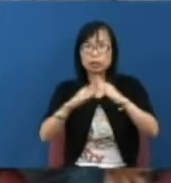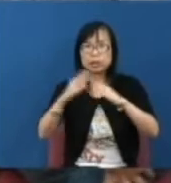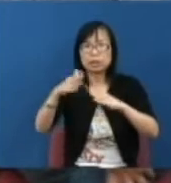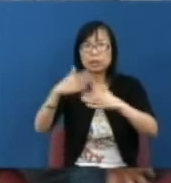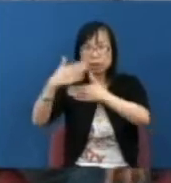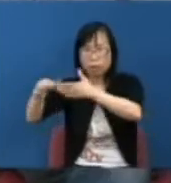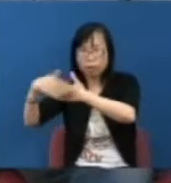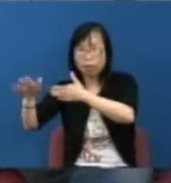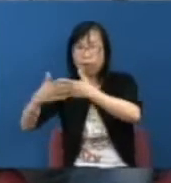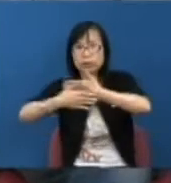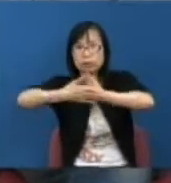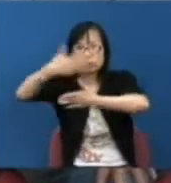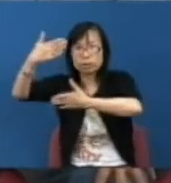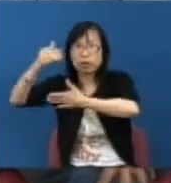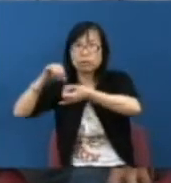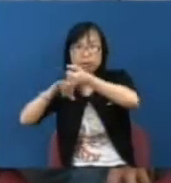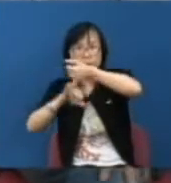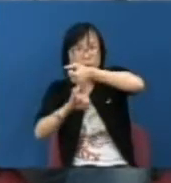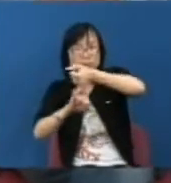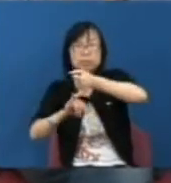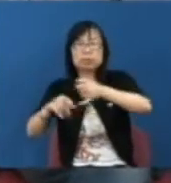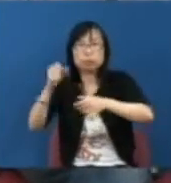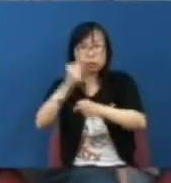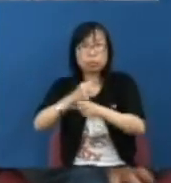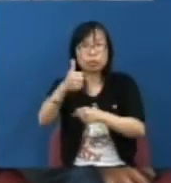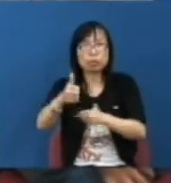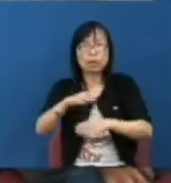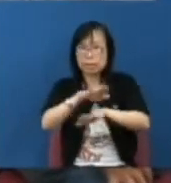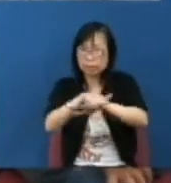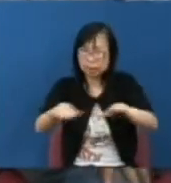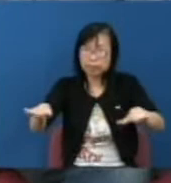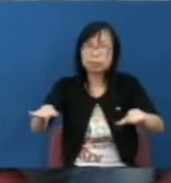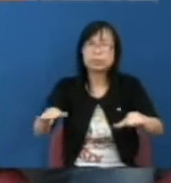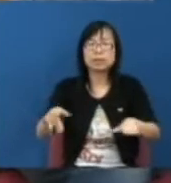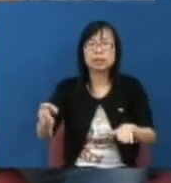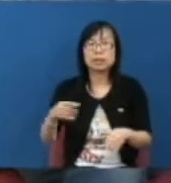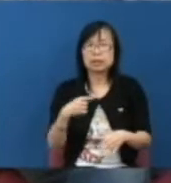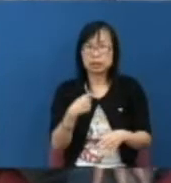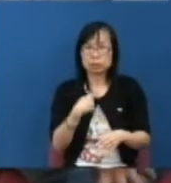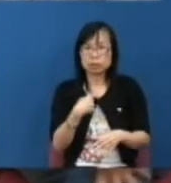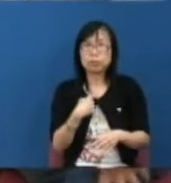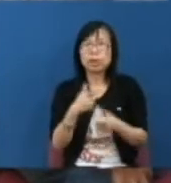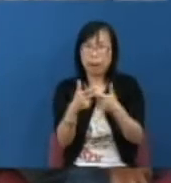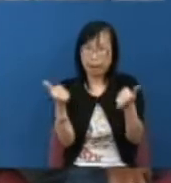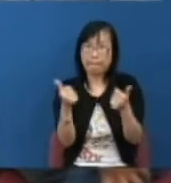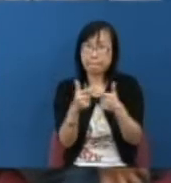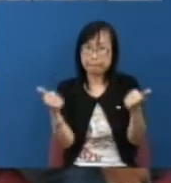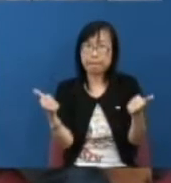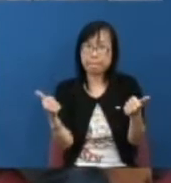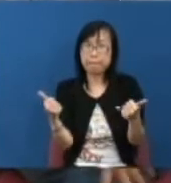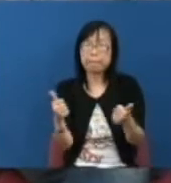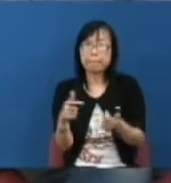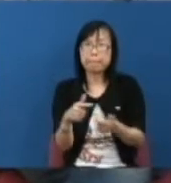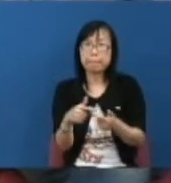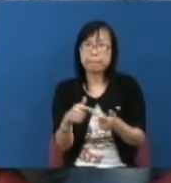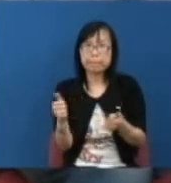以應用到， 係 一啲掛件佢都做到。咁如果我哋喺個平面上面咧，我哋即係當然你要揾啲合資格啊，佢哋有嘅成，